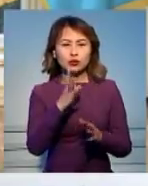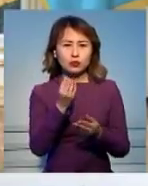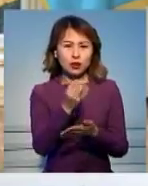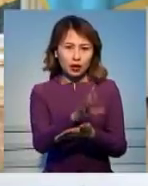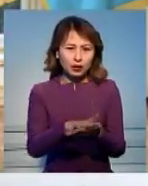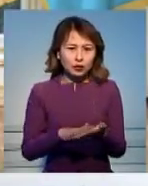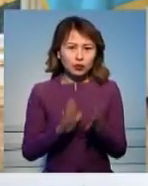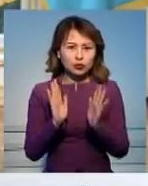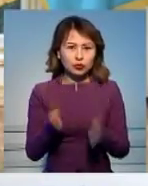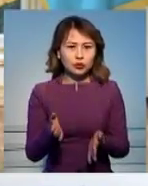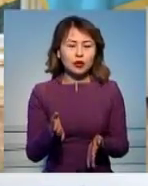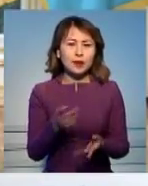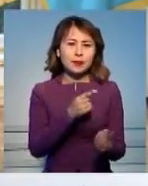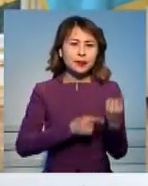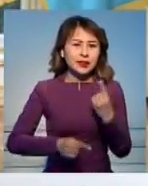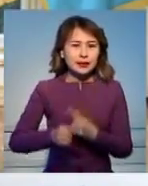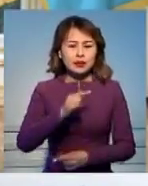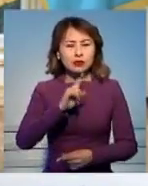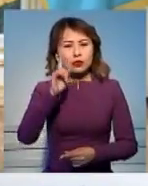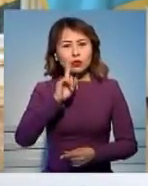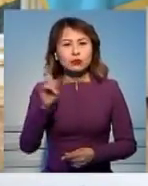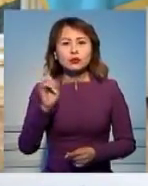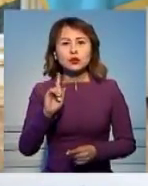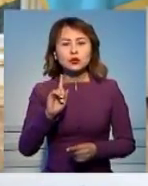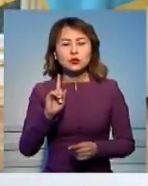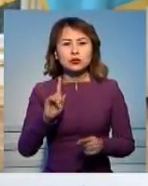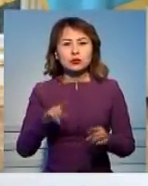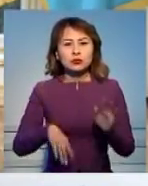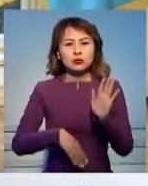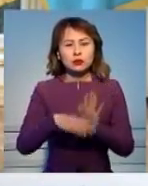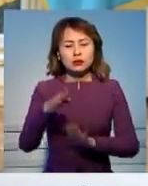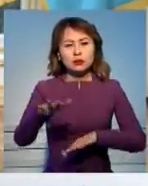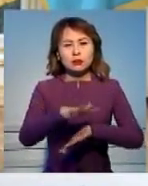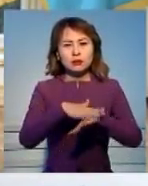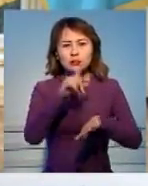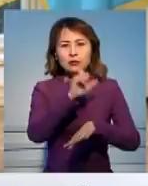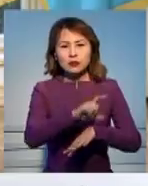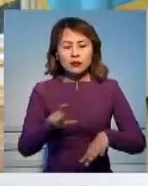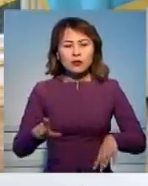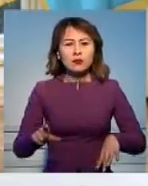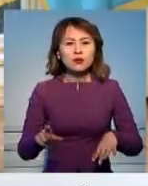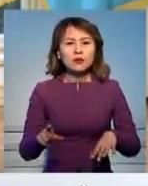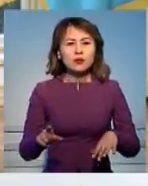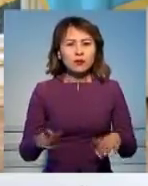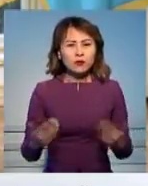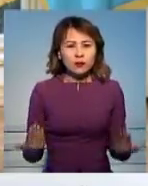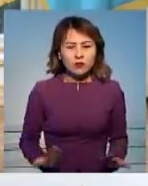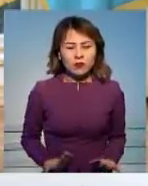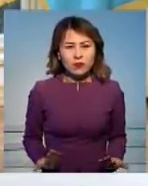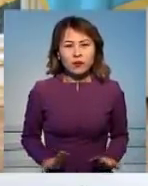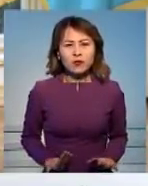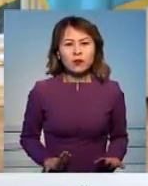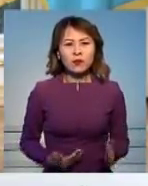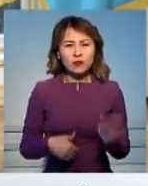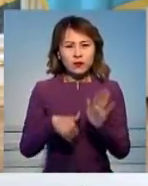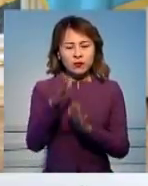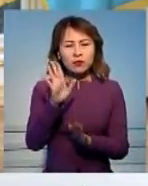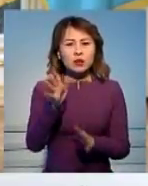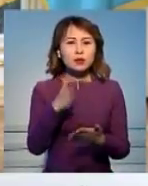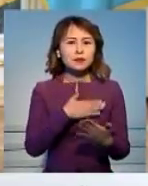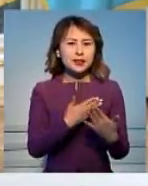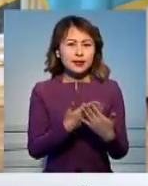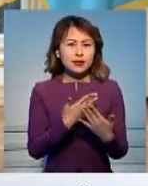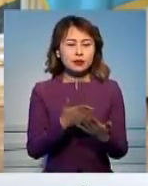қарай. Бизнес қоғамдастығы елімізді өркендетуге халықтың әл-ауқатын арттыруға белсенді атсалысады деп